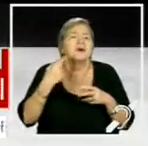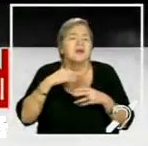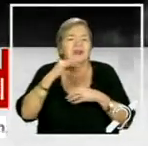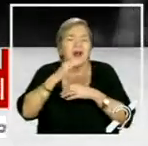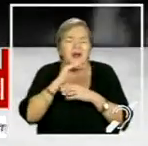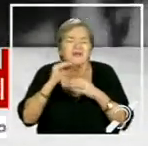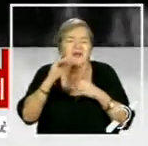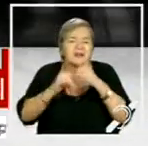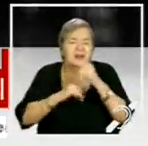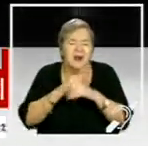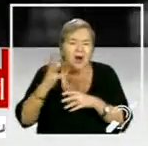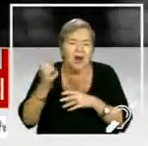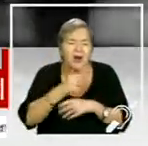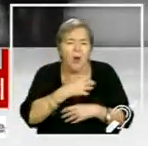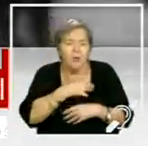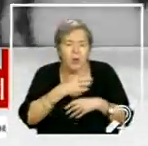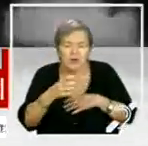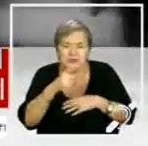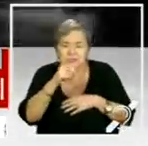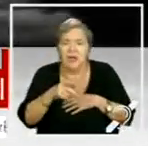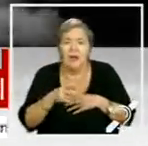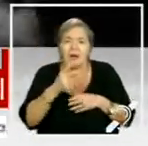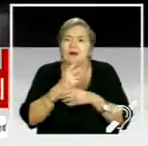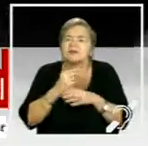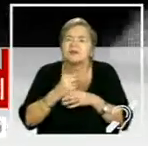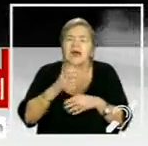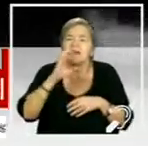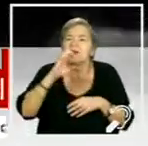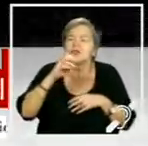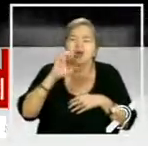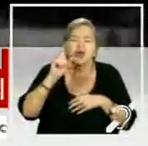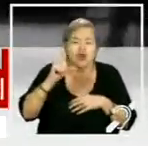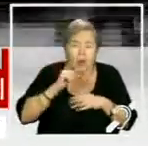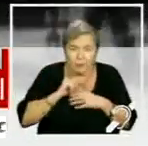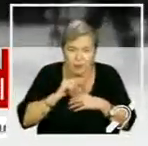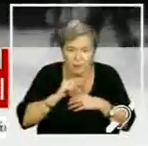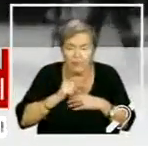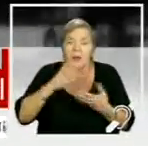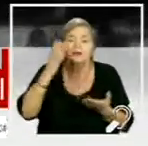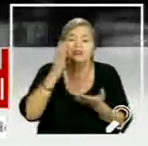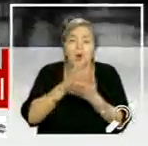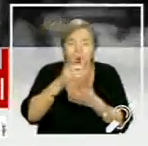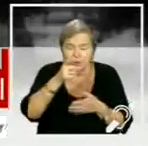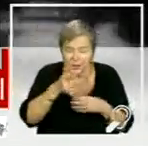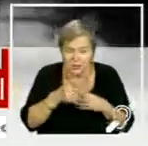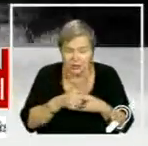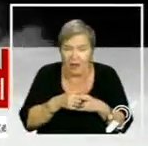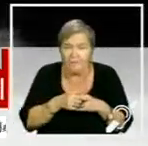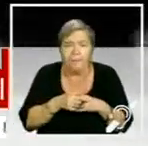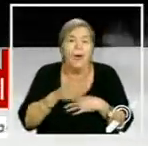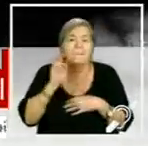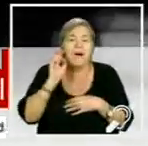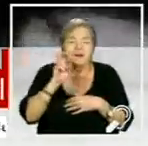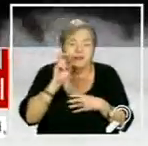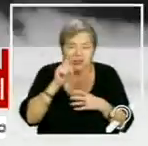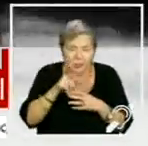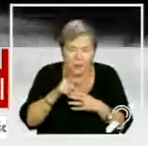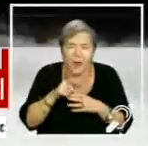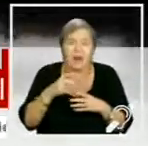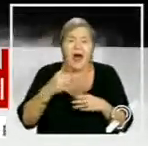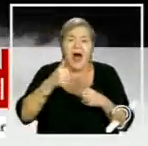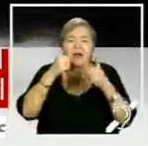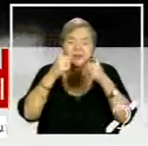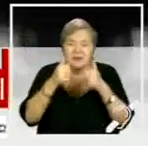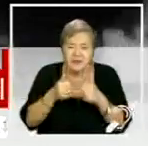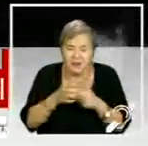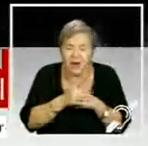dar și în țări din G7. Ceea ce stabilește această rezoluție este practic participarea la o adevărată